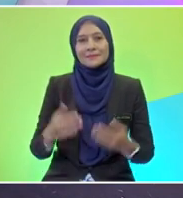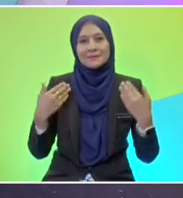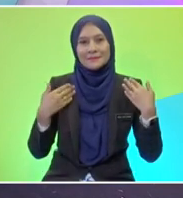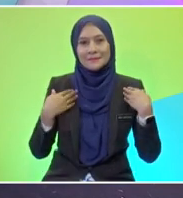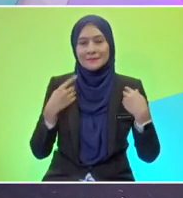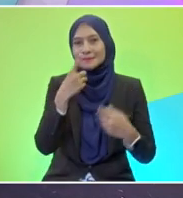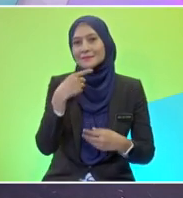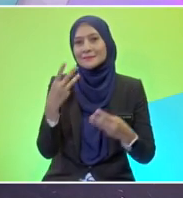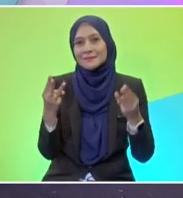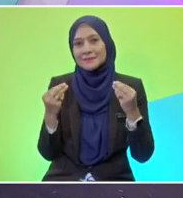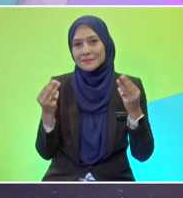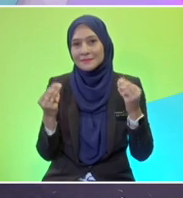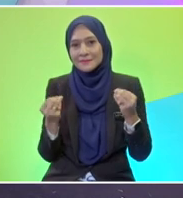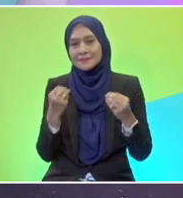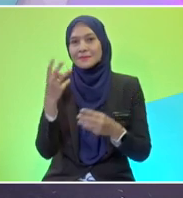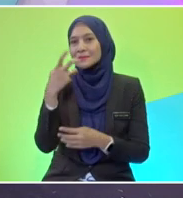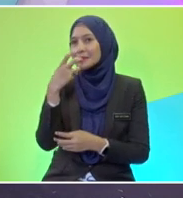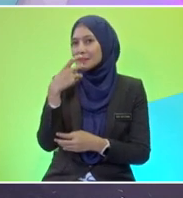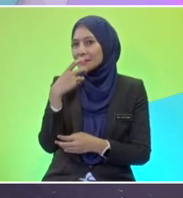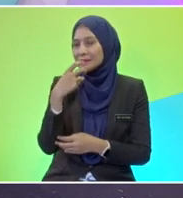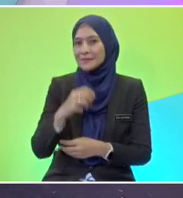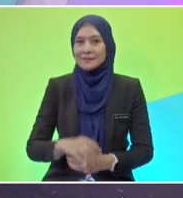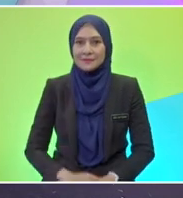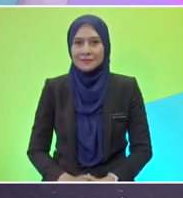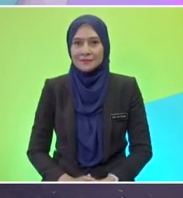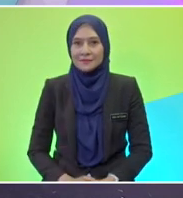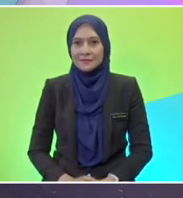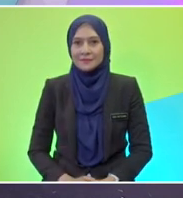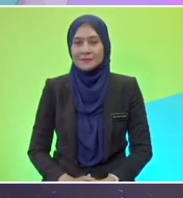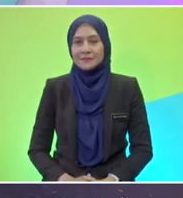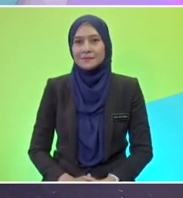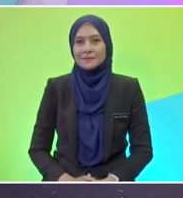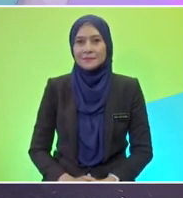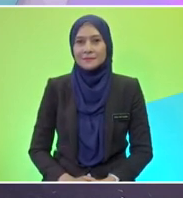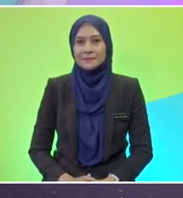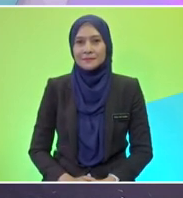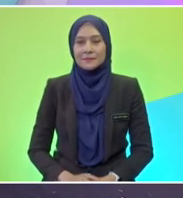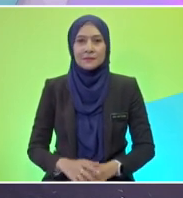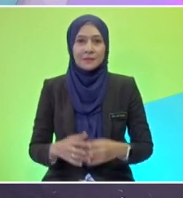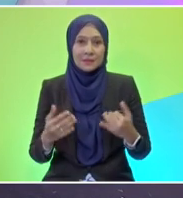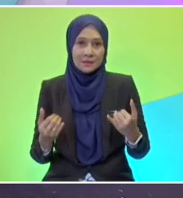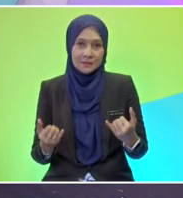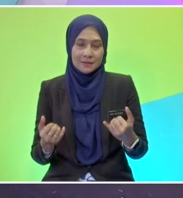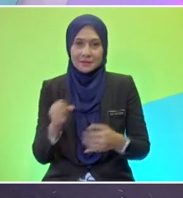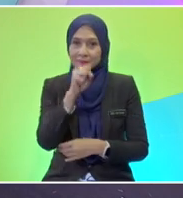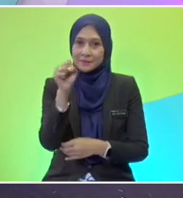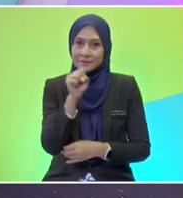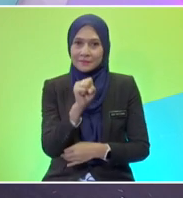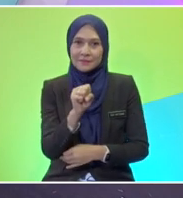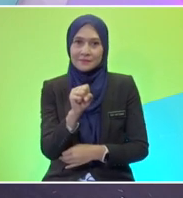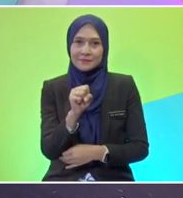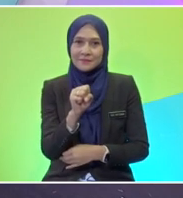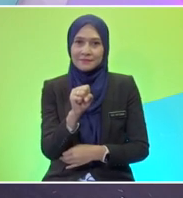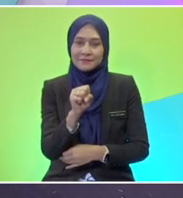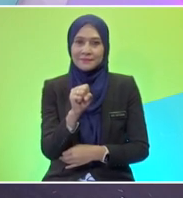Kak Fikah, saya Hai, Cikgu Wani. Boleh, Cikgu. Tapi sebelum tu saya nak bagi Kak Fikah soalan dulu, boleh? Oh,